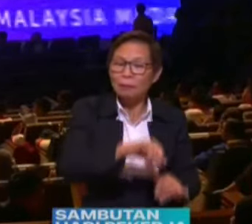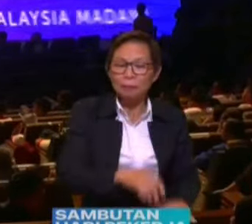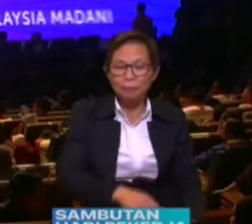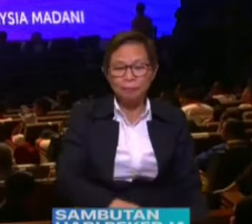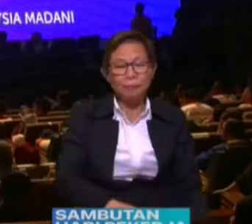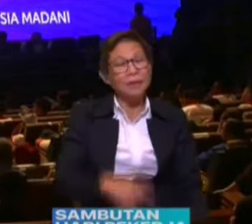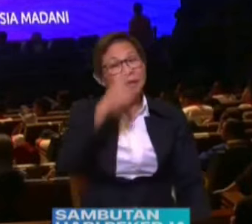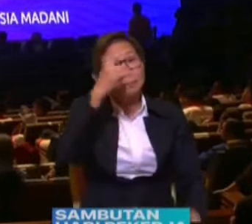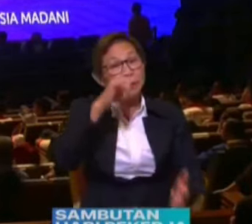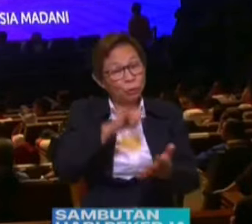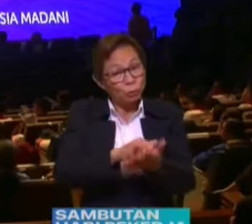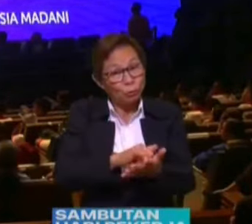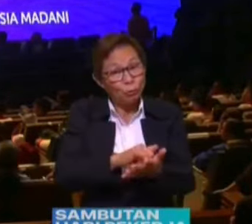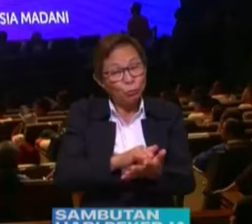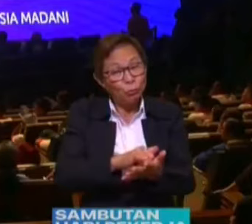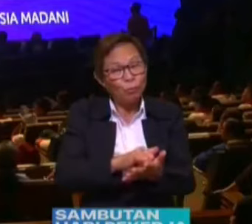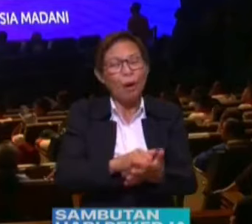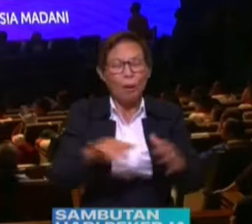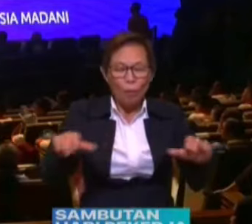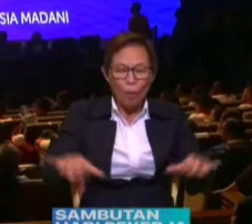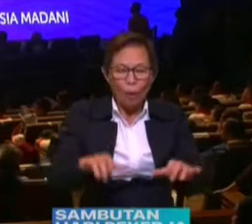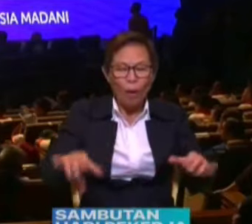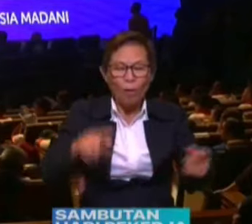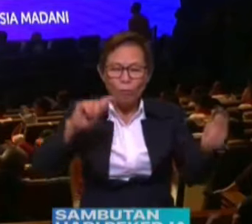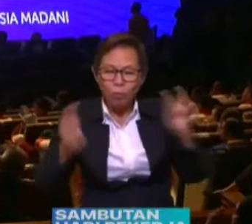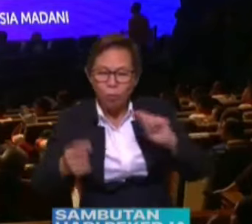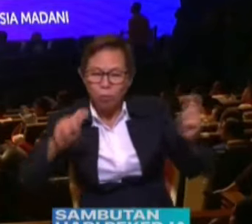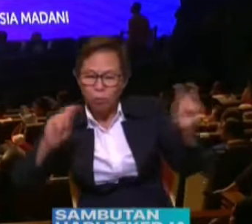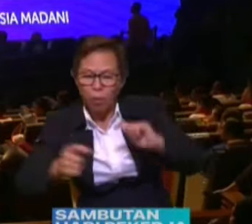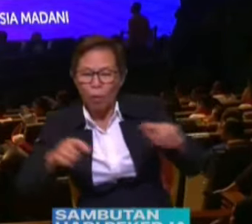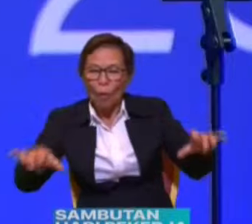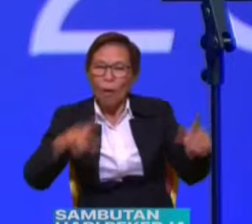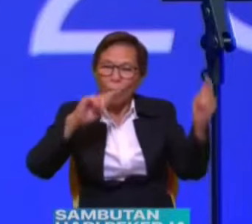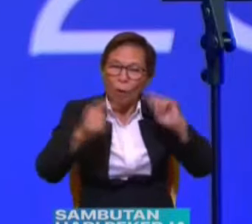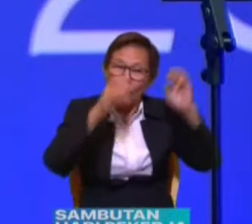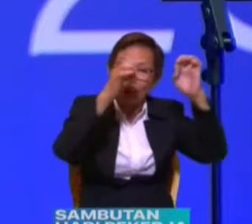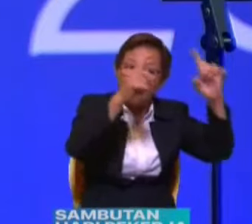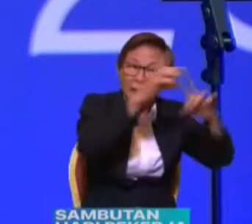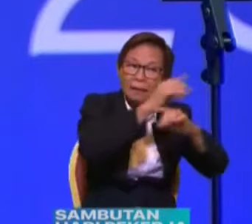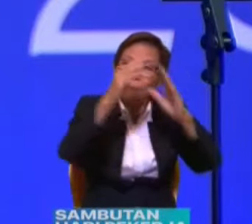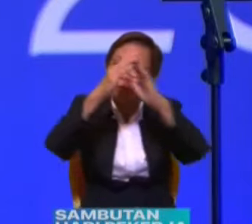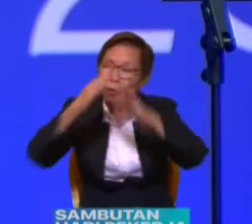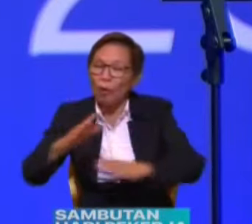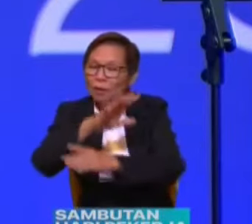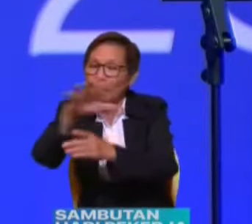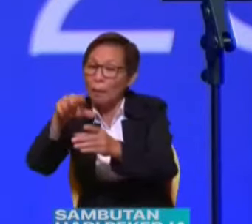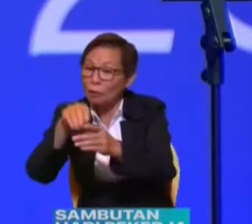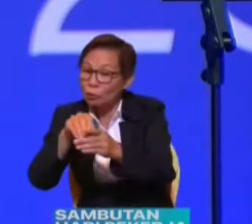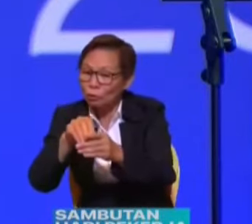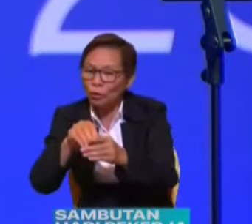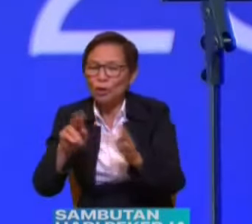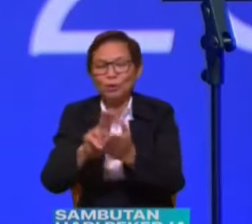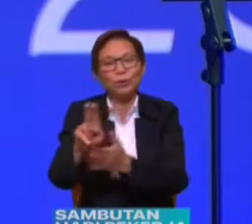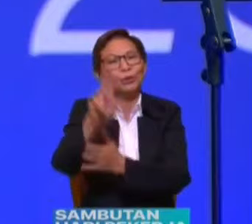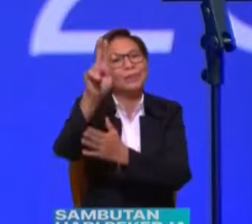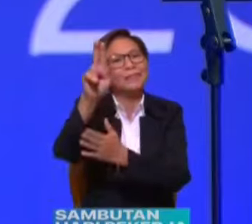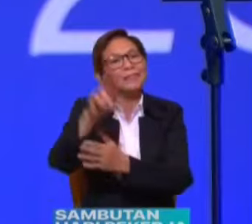Maka sebab itulah dibuat beberapa perubahan pendidikan dan perumahan, termasuk universiti